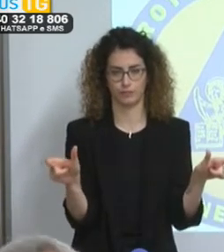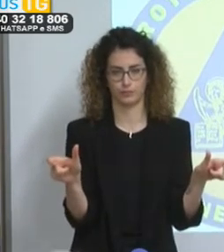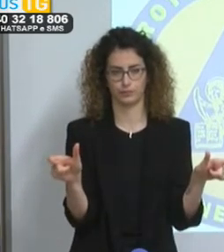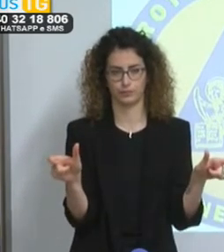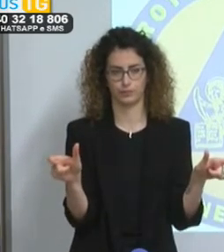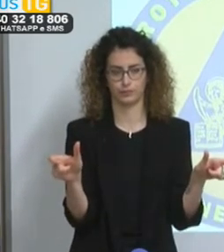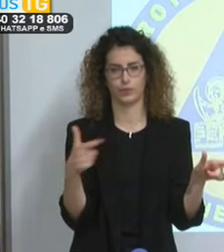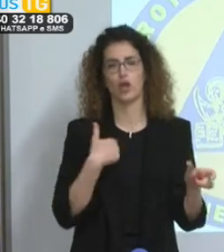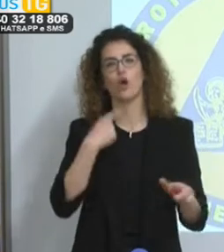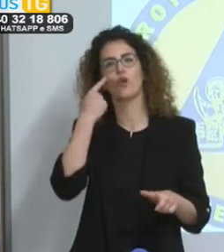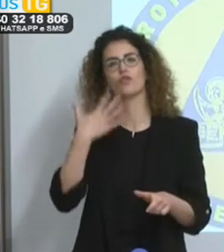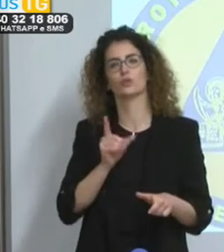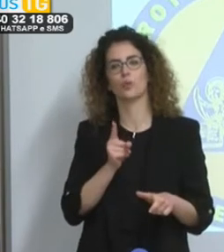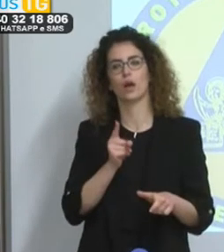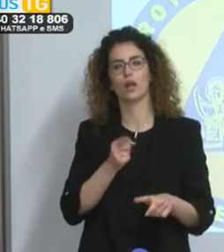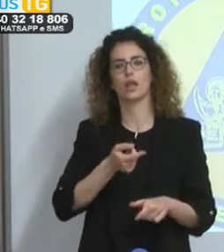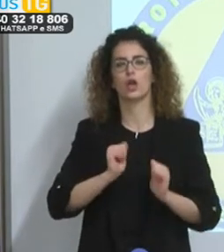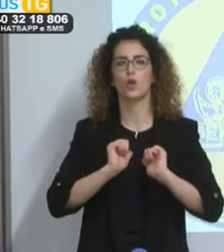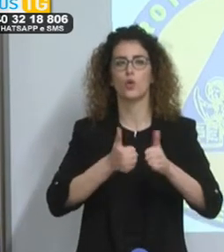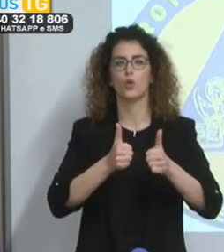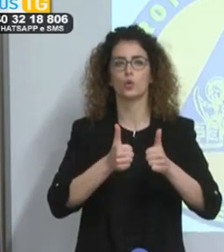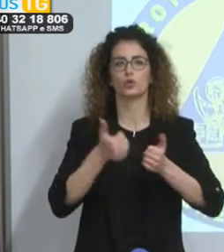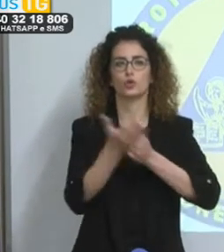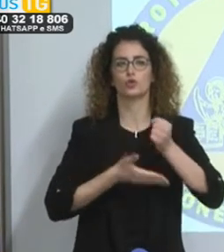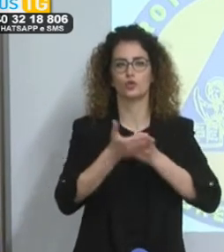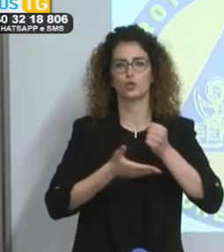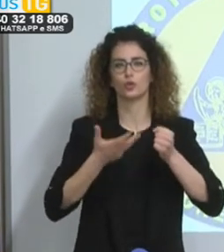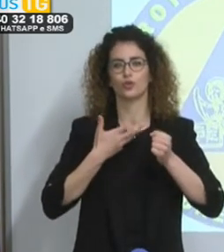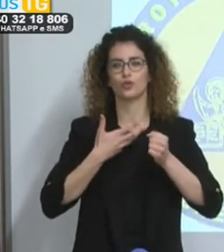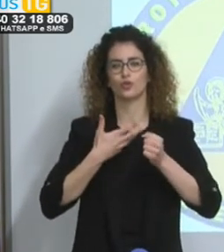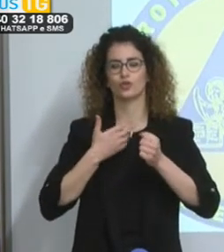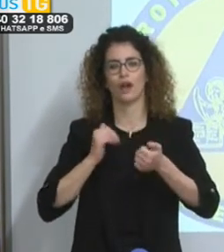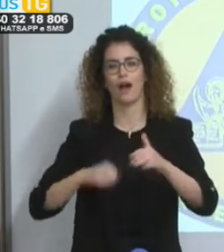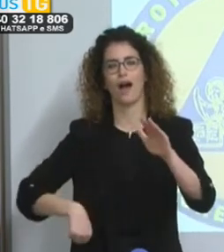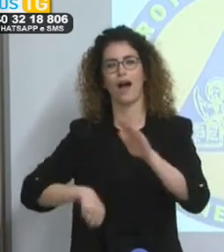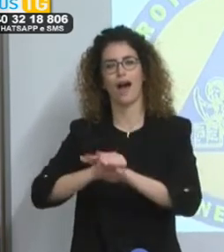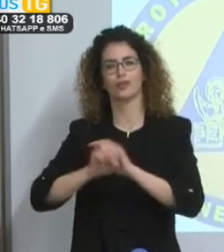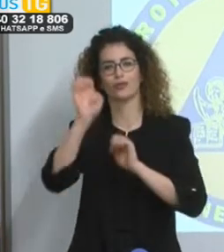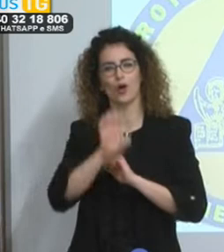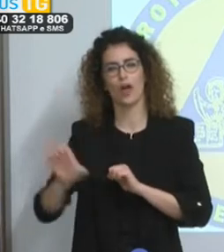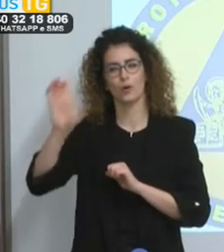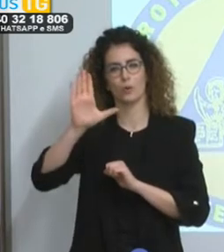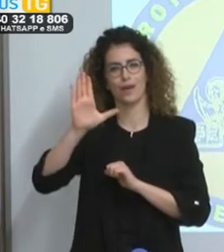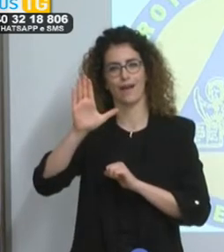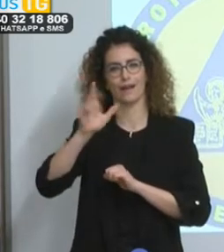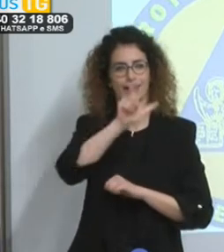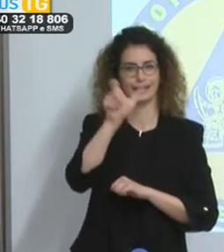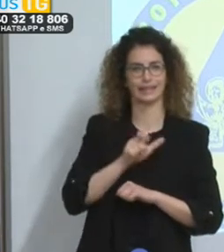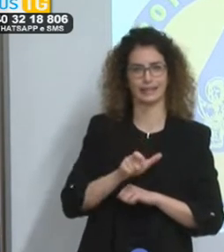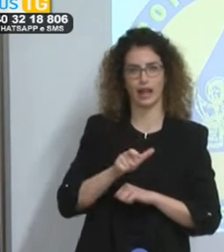nell'ottica, io ho visto che l'11 di giugno ci saranno gli europei con Italia e Turchia, per liberi tutti,